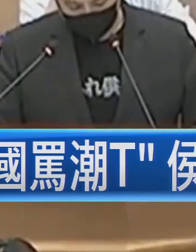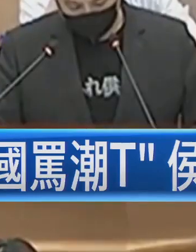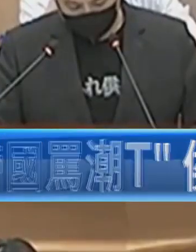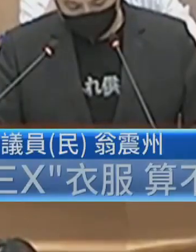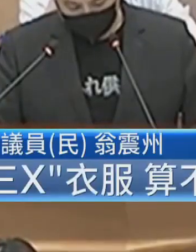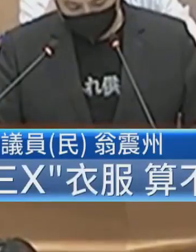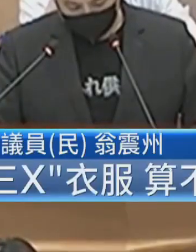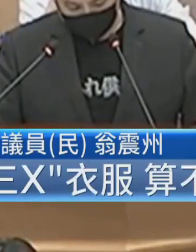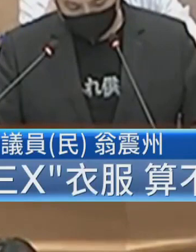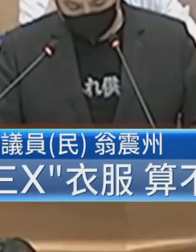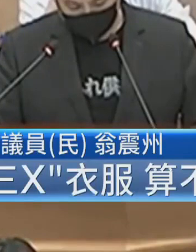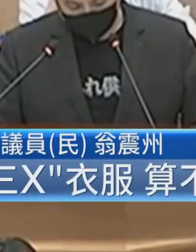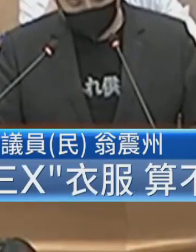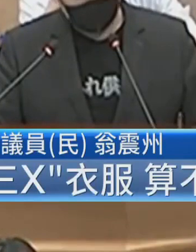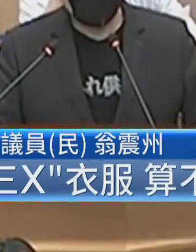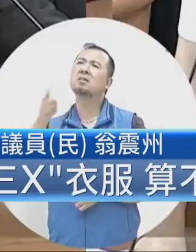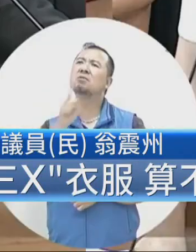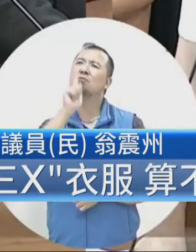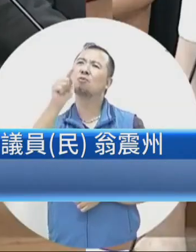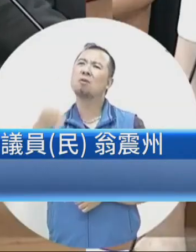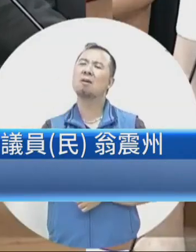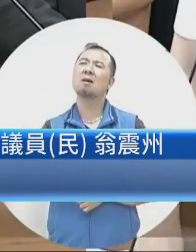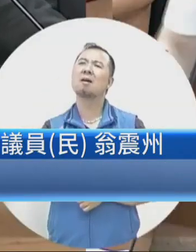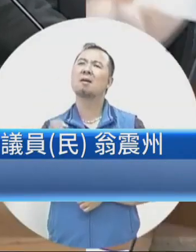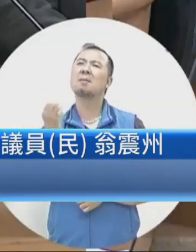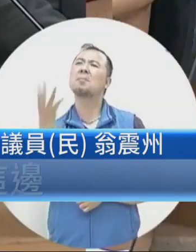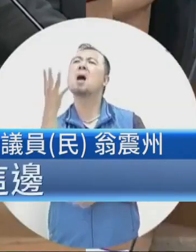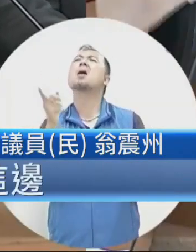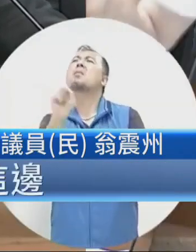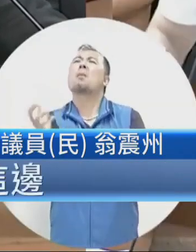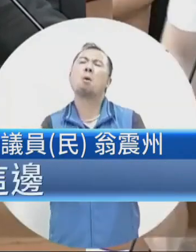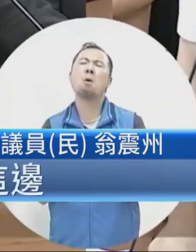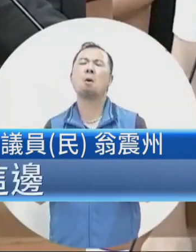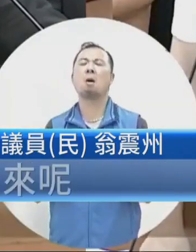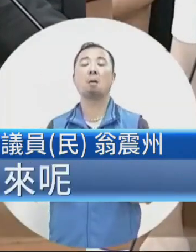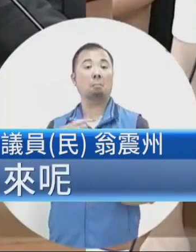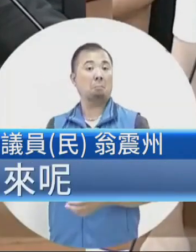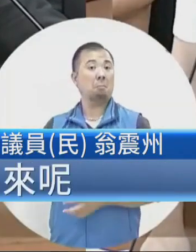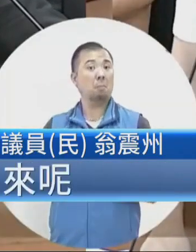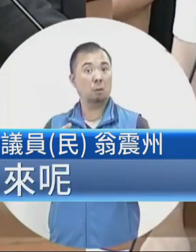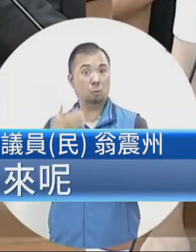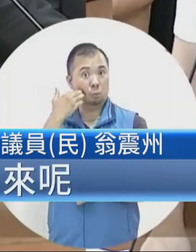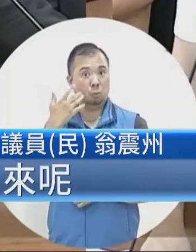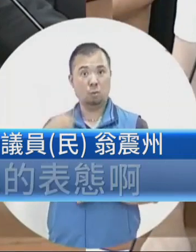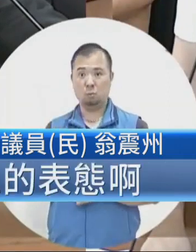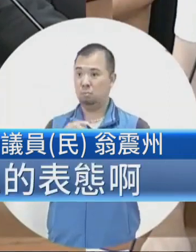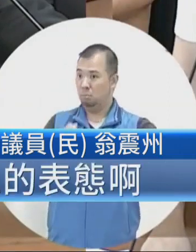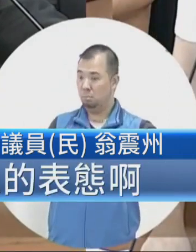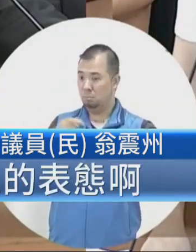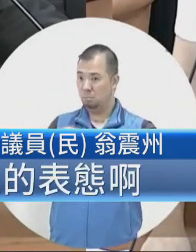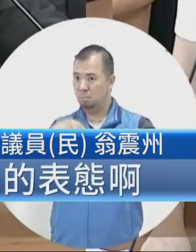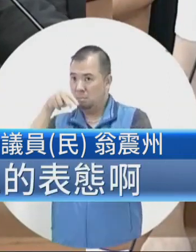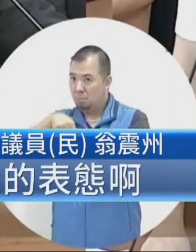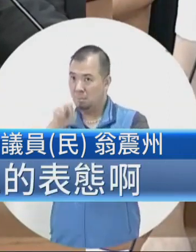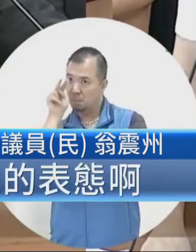那些衣服算不算藐视？ 他穿在里面啊， 没有。如果我坐在这边可以看到明显穿出来呢？ 啊，他也不是有没有这个意